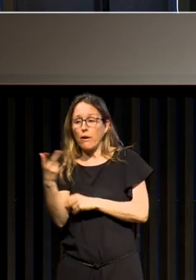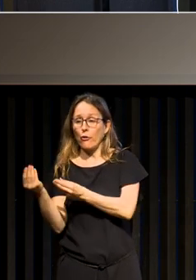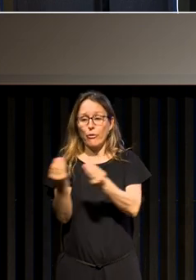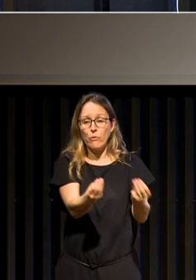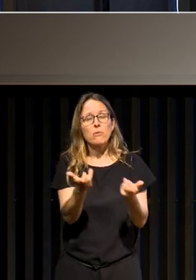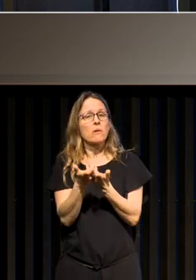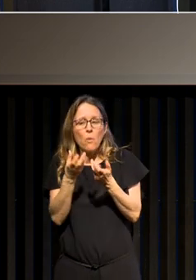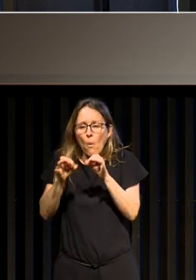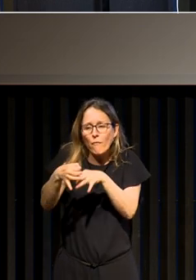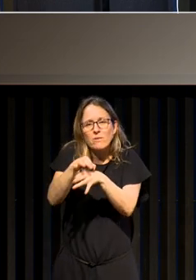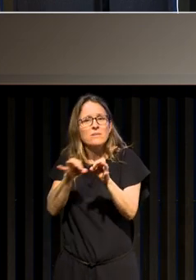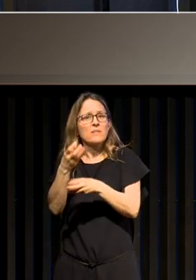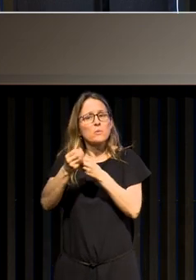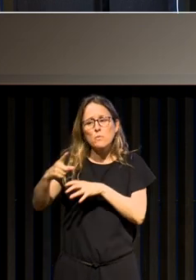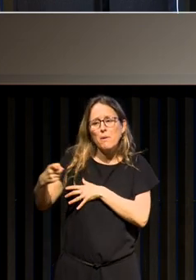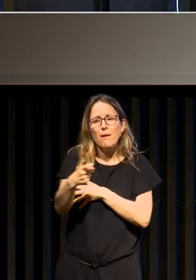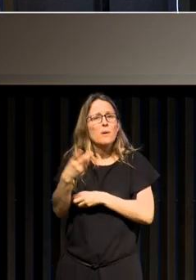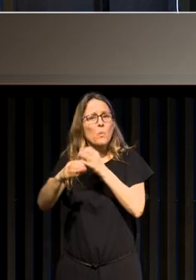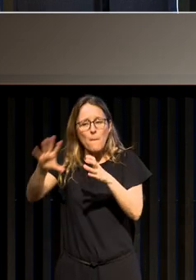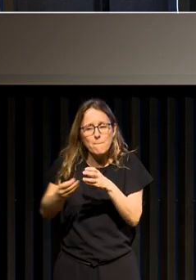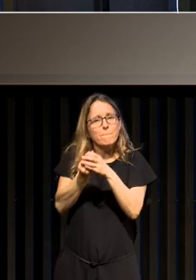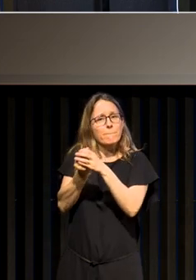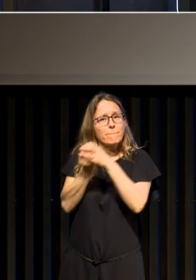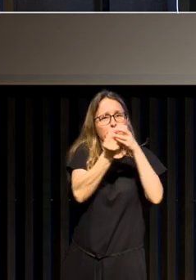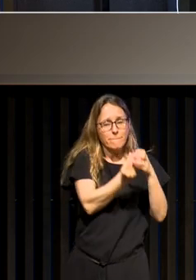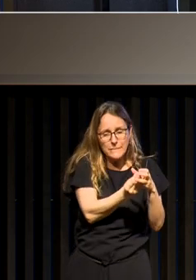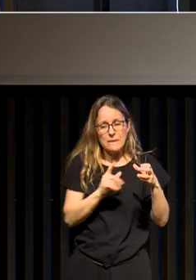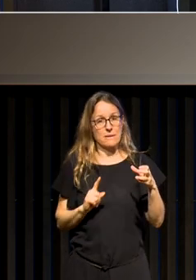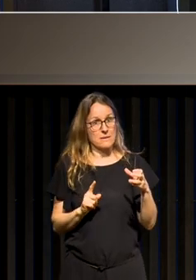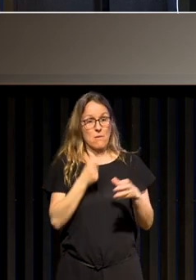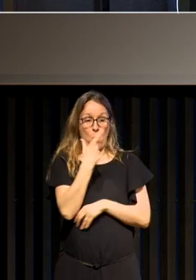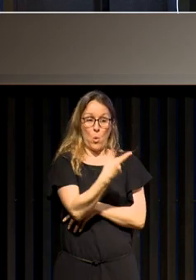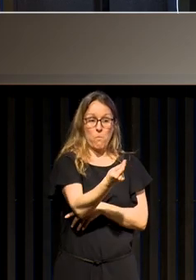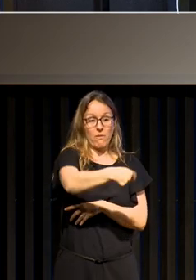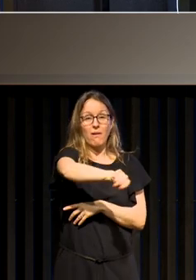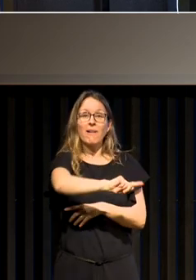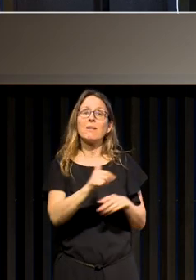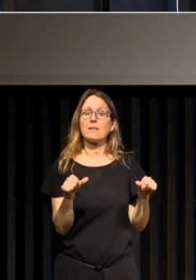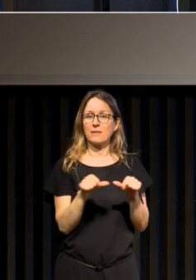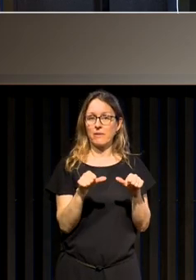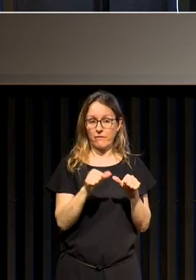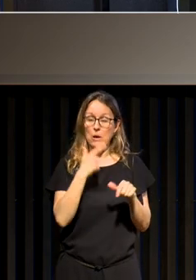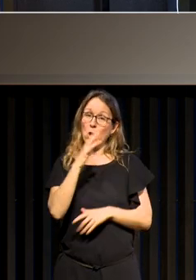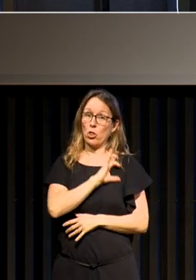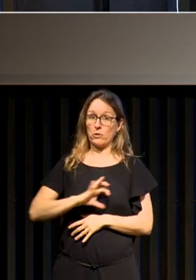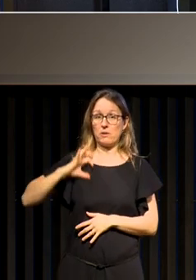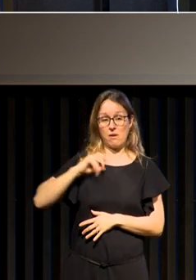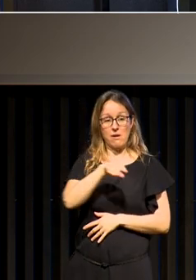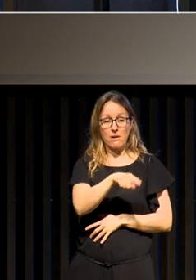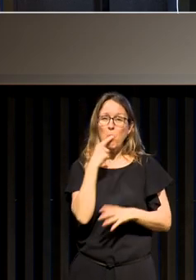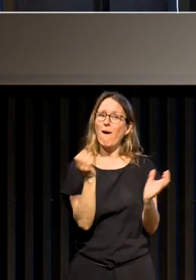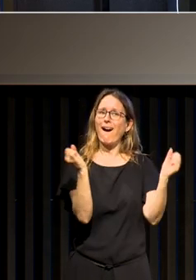embryon provenant d'un tiers, il faut que le couple passe déposer chez le notaire son